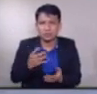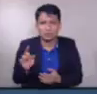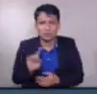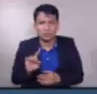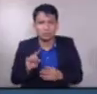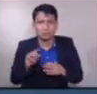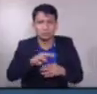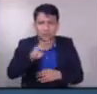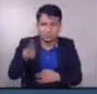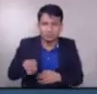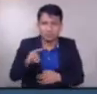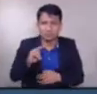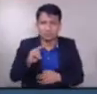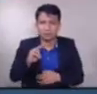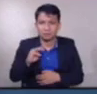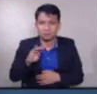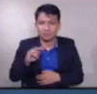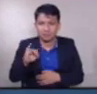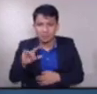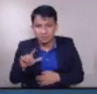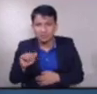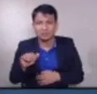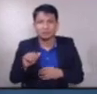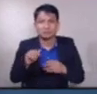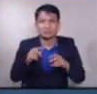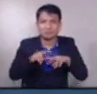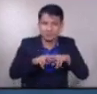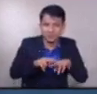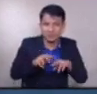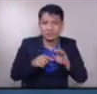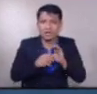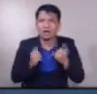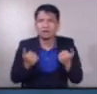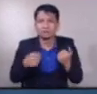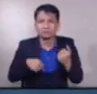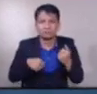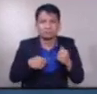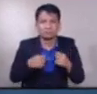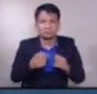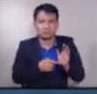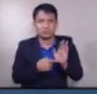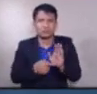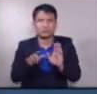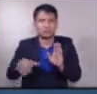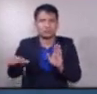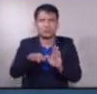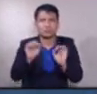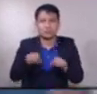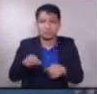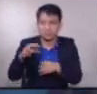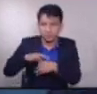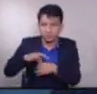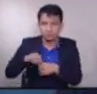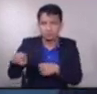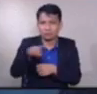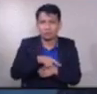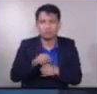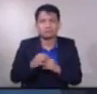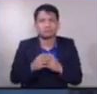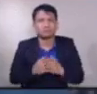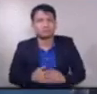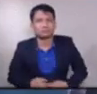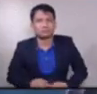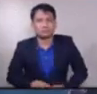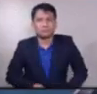Metro Manila, halimbawa, Pangasinan, Cavite. Paano mo ibebenta ang sarili mo sa kanila para ikaw ang iboto nila? Yun ang ibig sabihin ng bentahe,